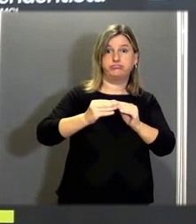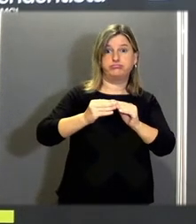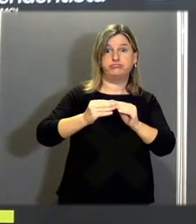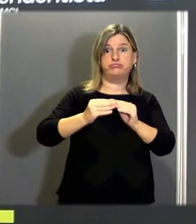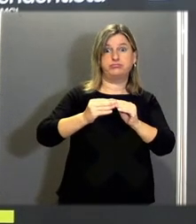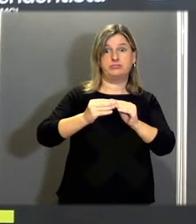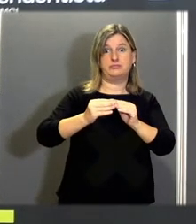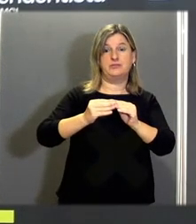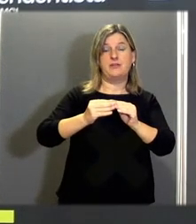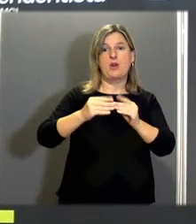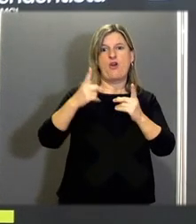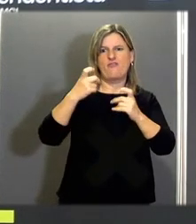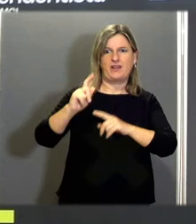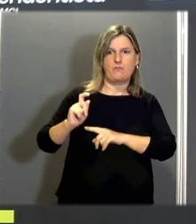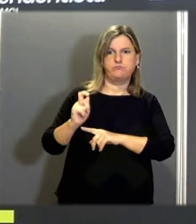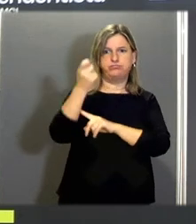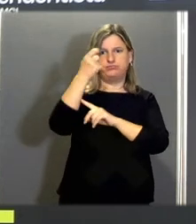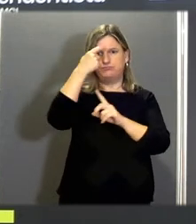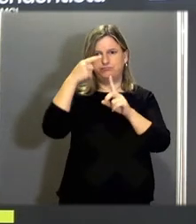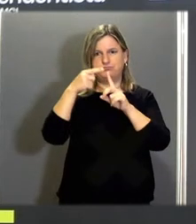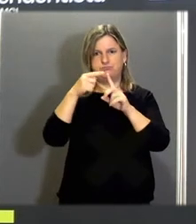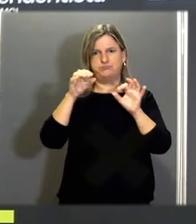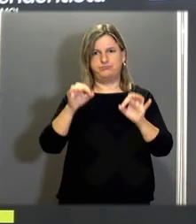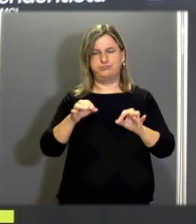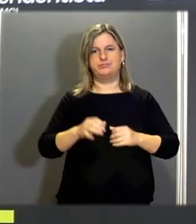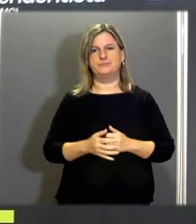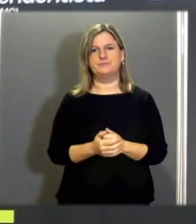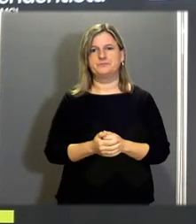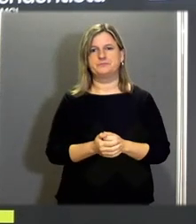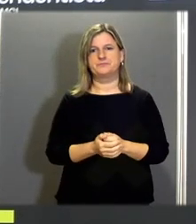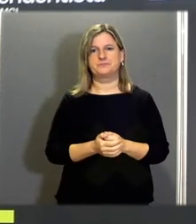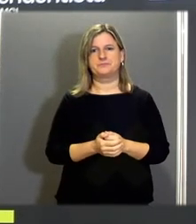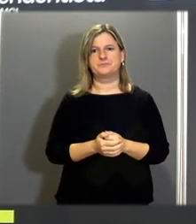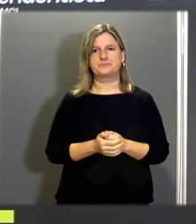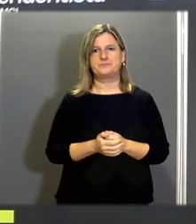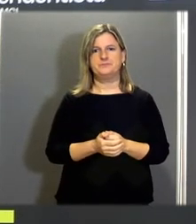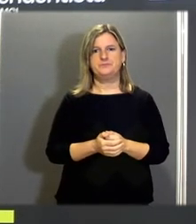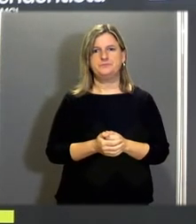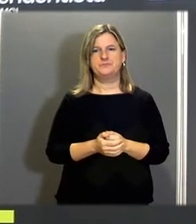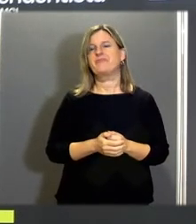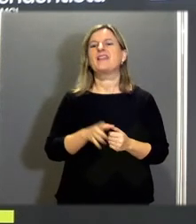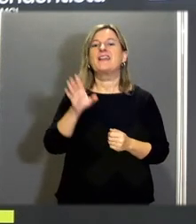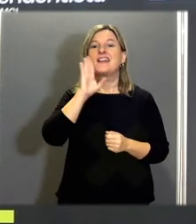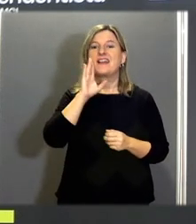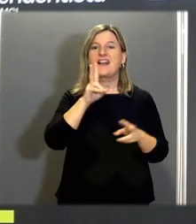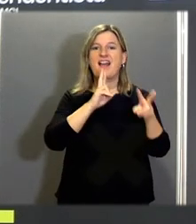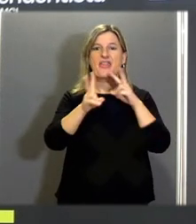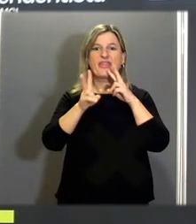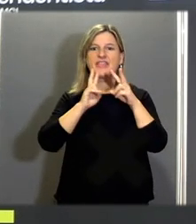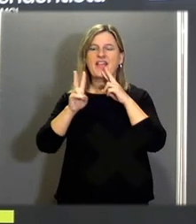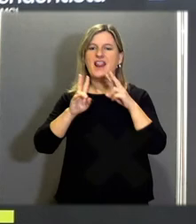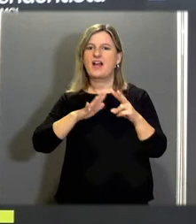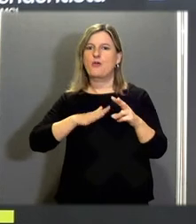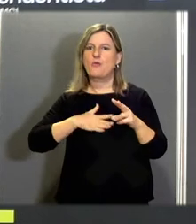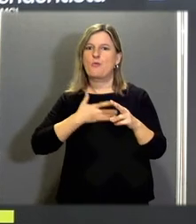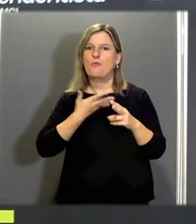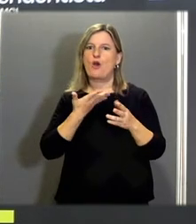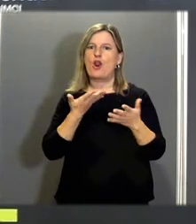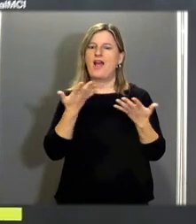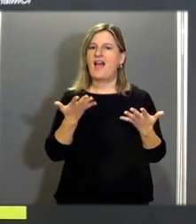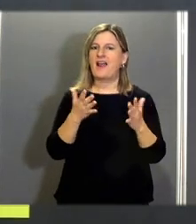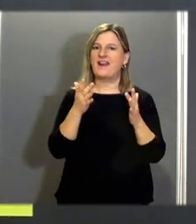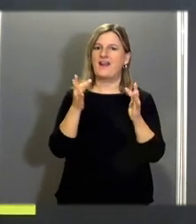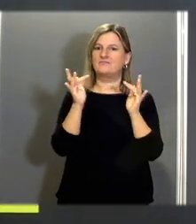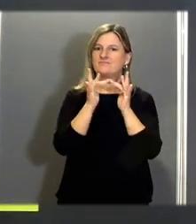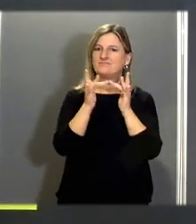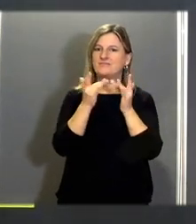lluny, però que diguem s'ha focalitzat molt aquests últims 10 anys. I aquest diàleg d'alguna manera el voldríem traslladar amb un diàleg entre